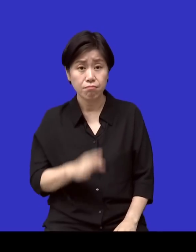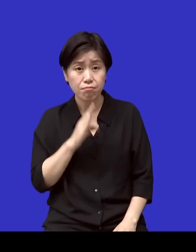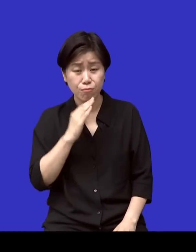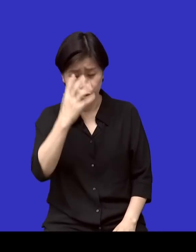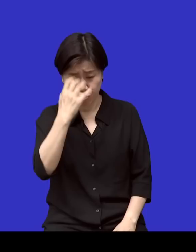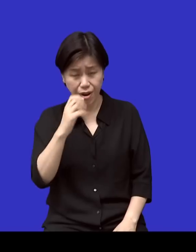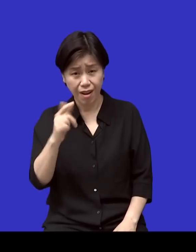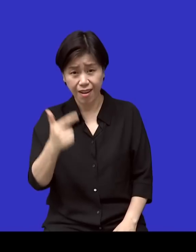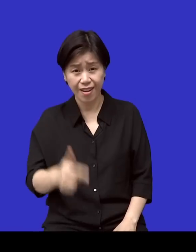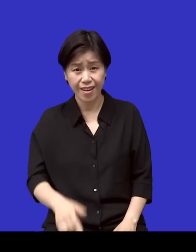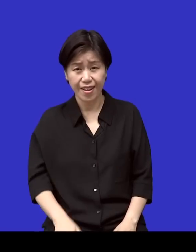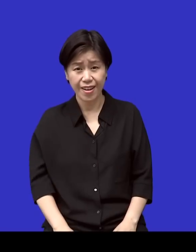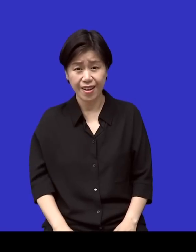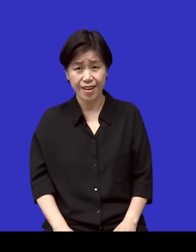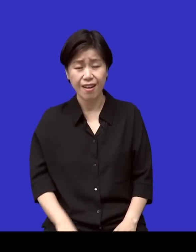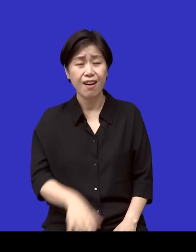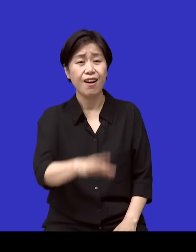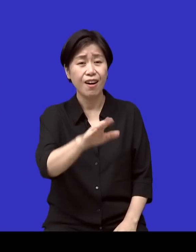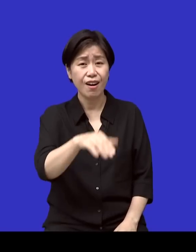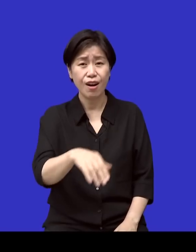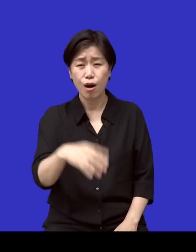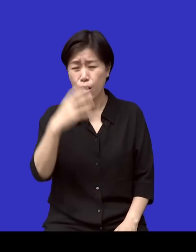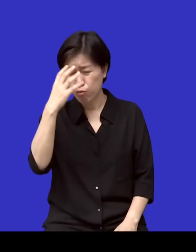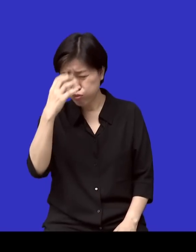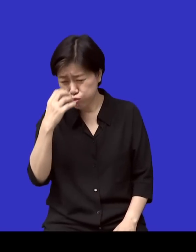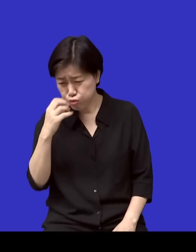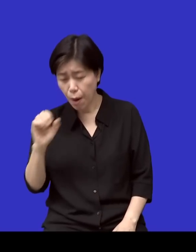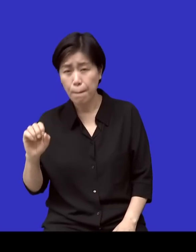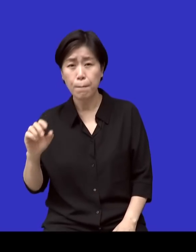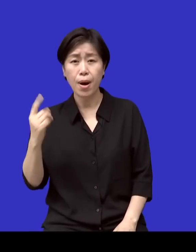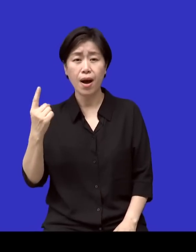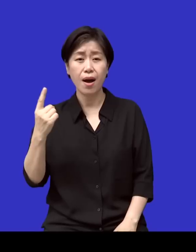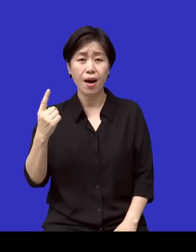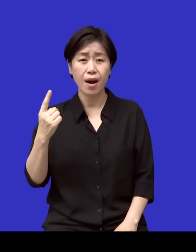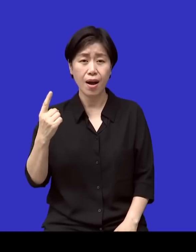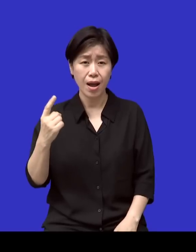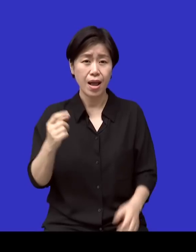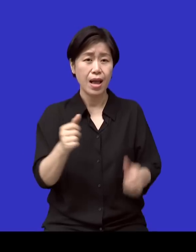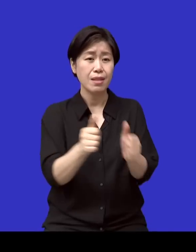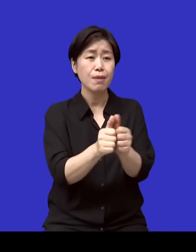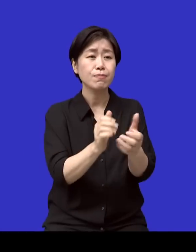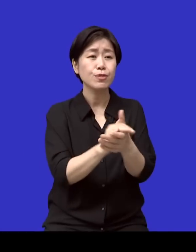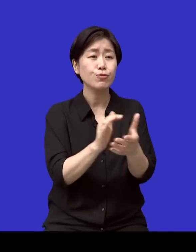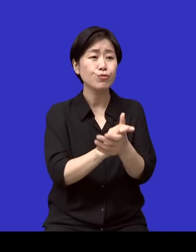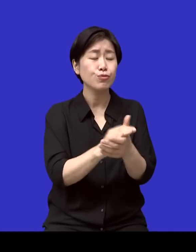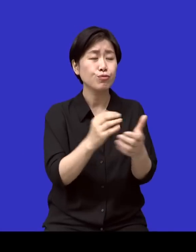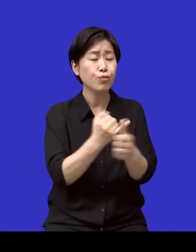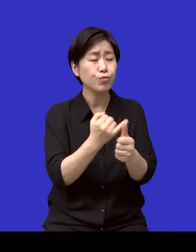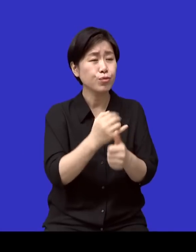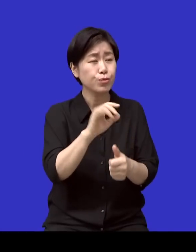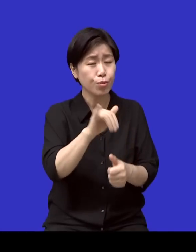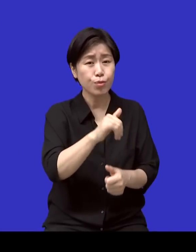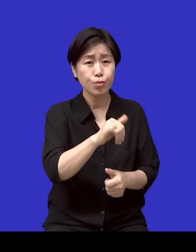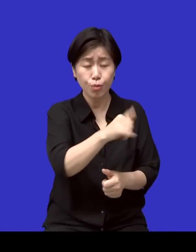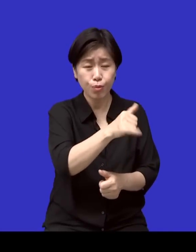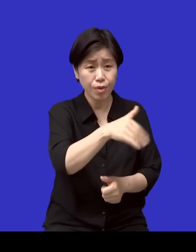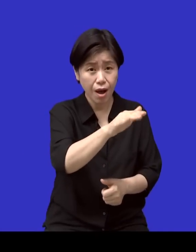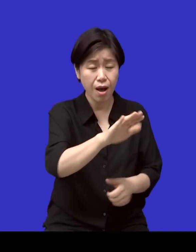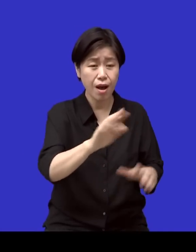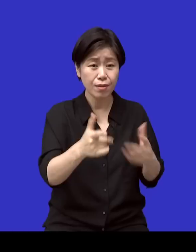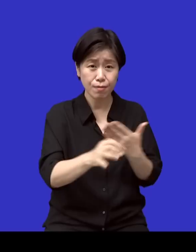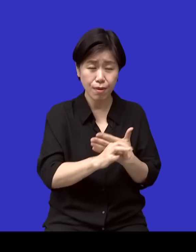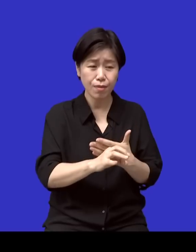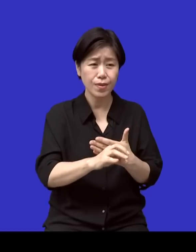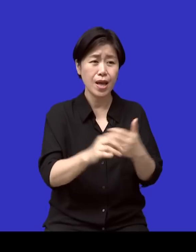좋네. 그랬다가 아니, 슬럼프가 와서 남자친구가 놀러 다닌 거예요? 남자친구가 놀러 다녀서 슬럼프가 온 거예요? 제가 봤을 내가 때 볼때 그 이거, 이거야.